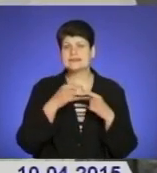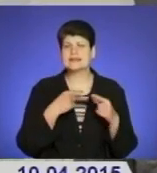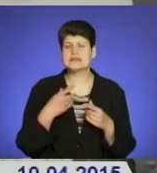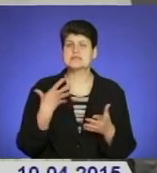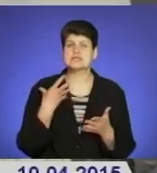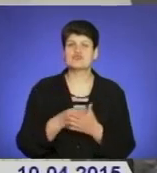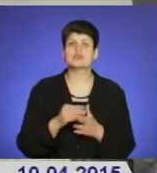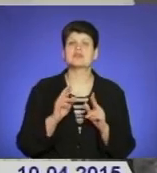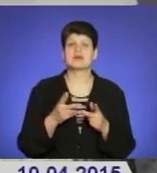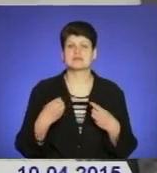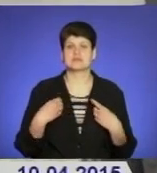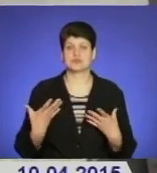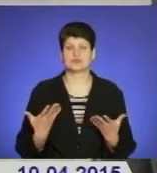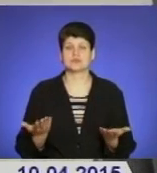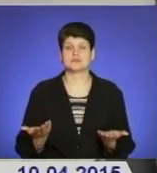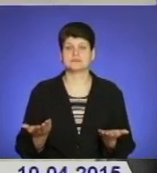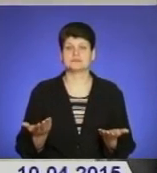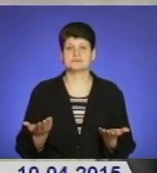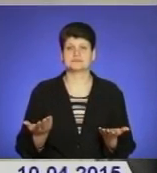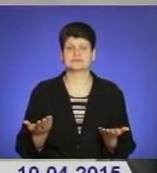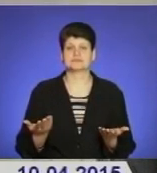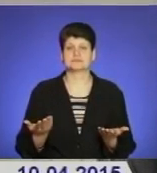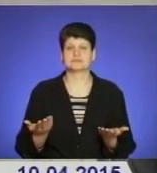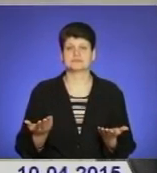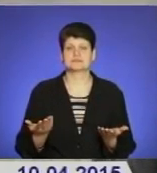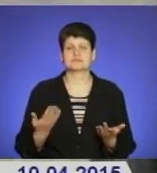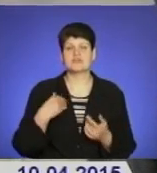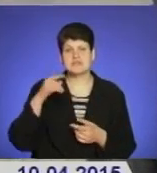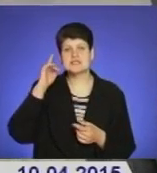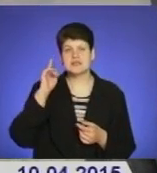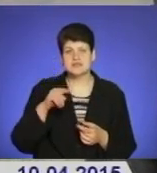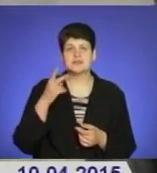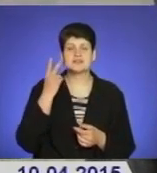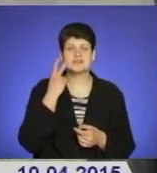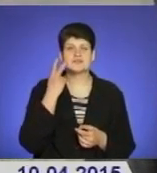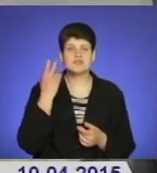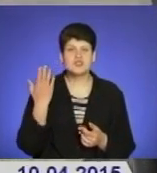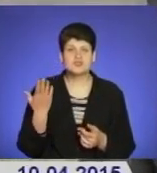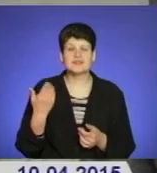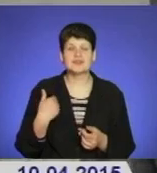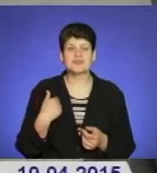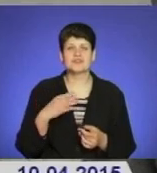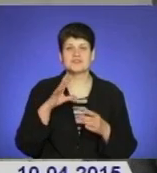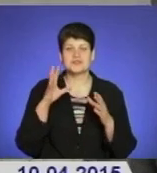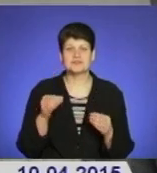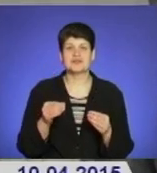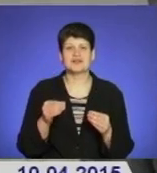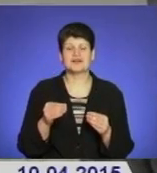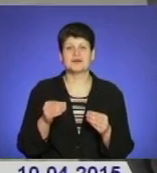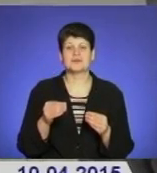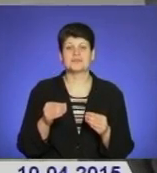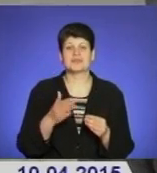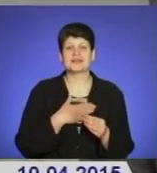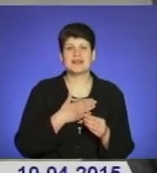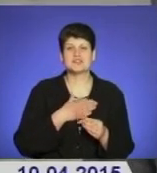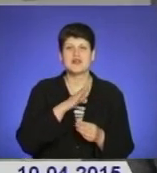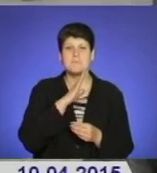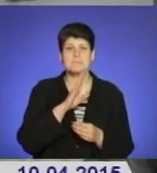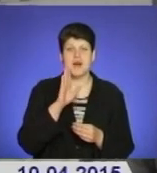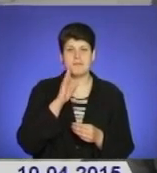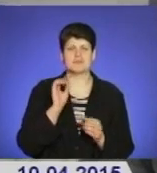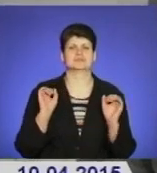звичаї? Як ви святкуєте цей Великдень? Ви знаєте, зазвичай всіма звичаями заправляється наша мама.